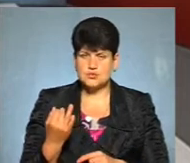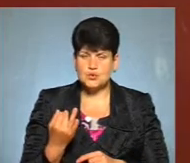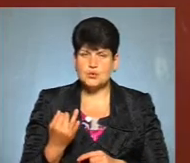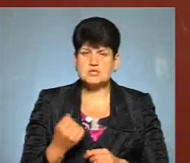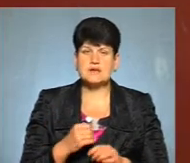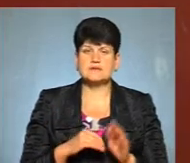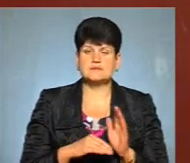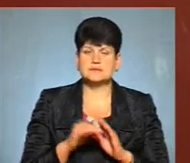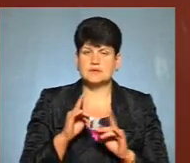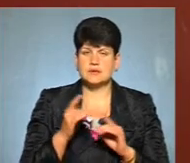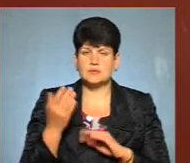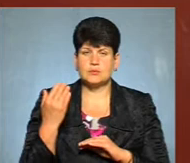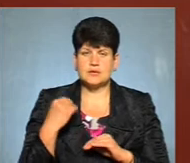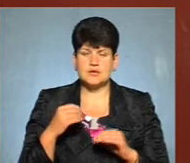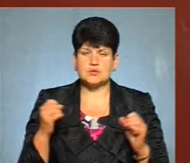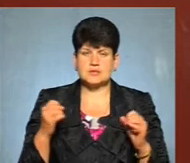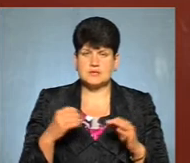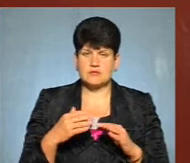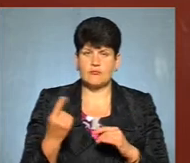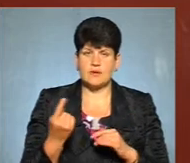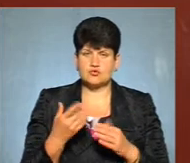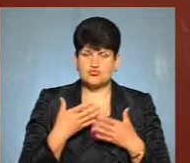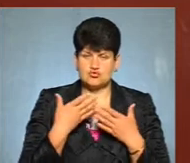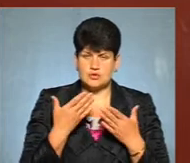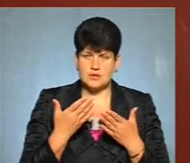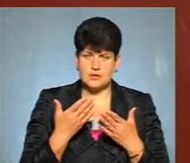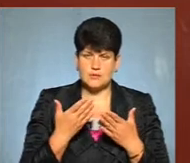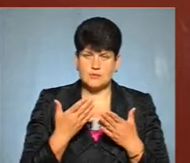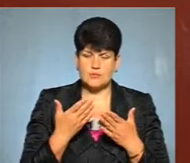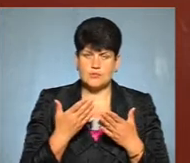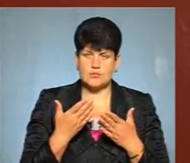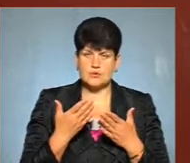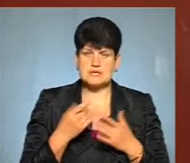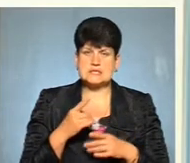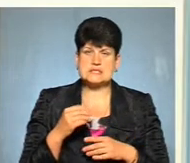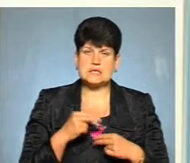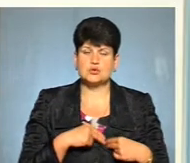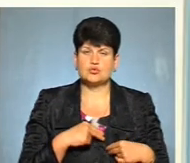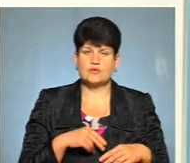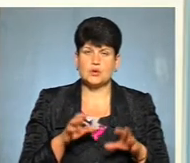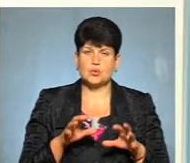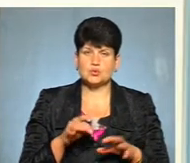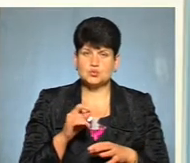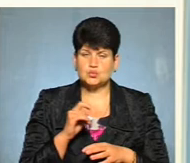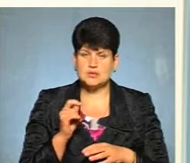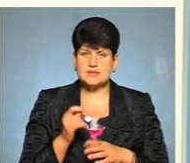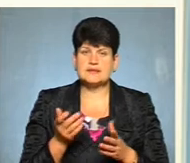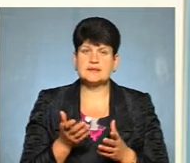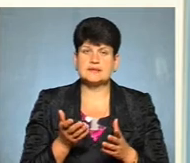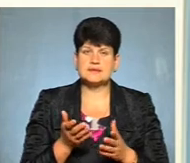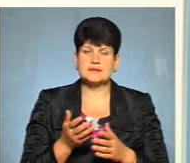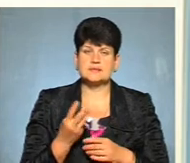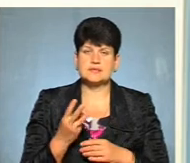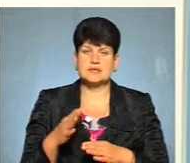попереднього скликання в першому читанні проголосував за трудовий кодекс України, над яким три